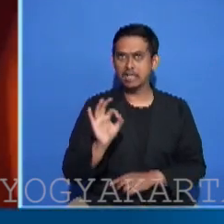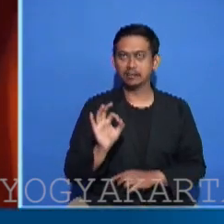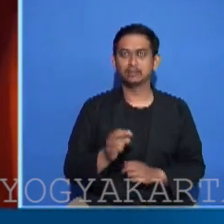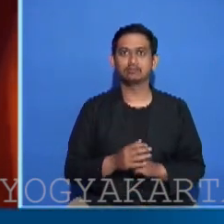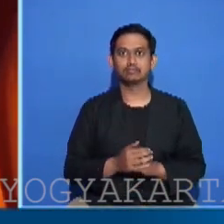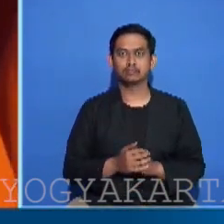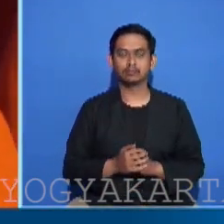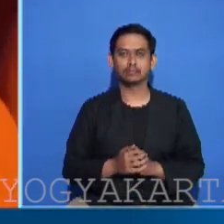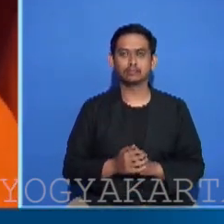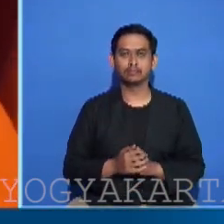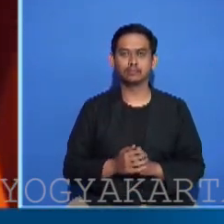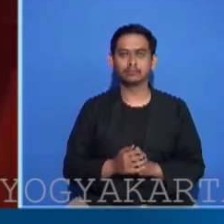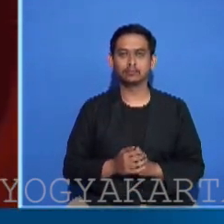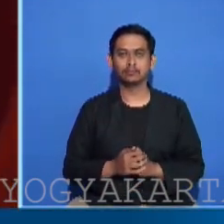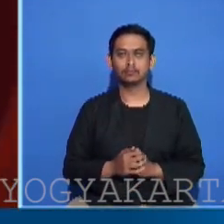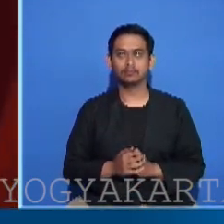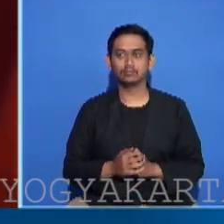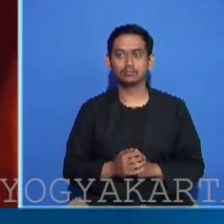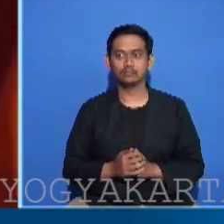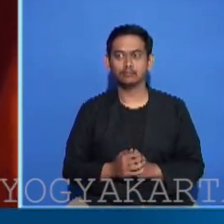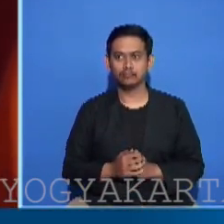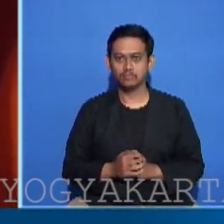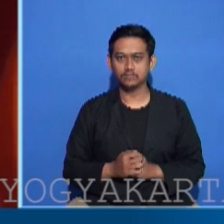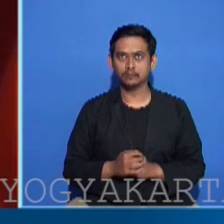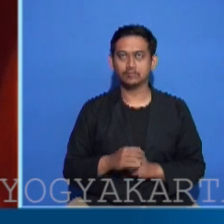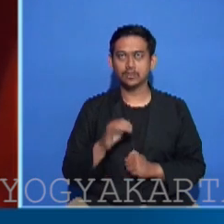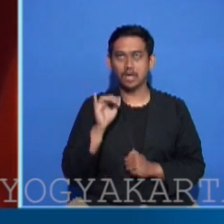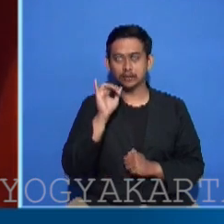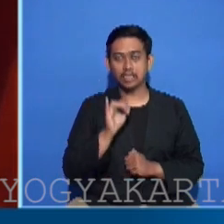tanyakan juga mengenai umurku berapa. Ya. Itu